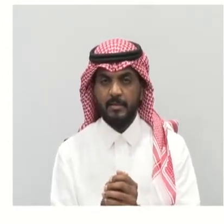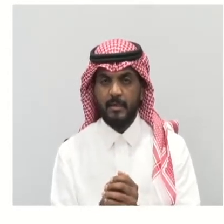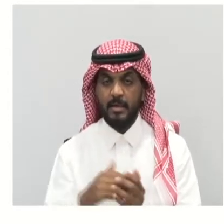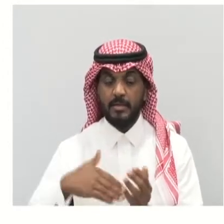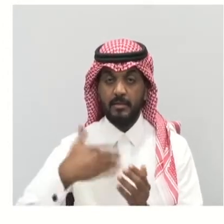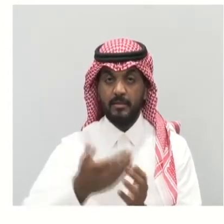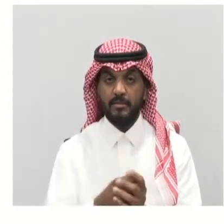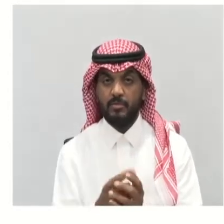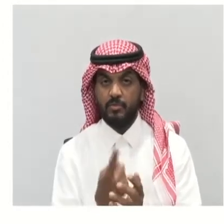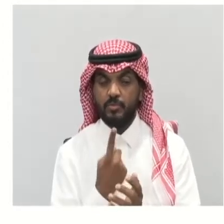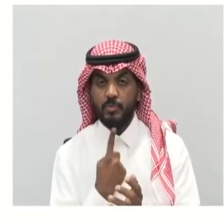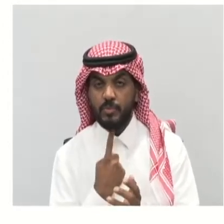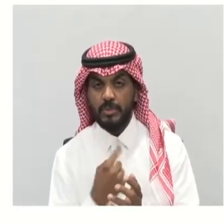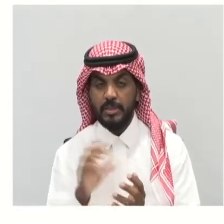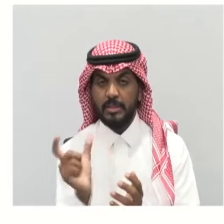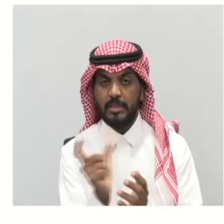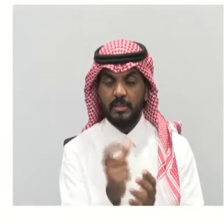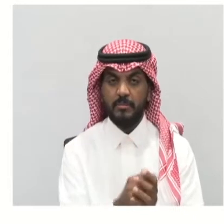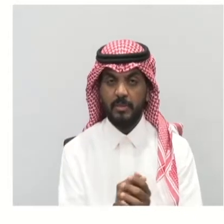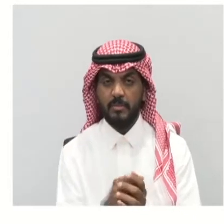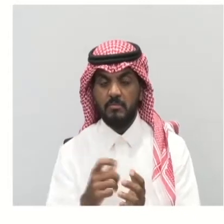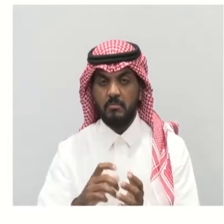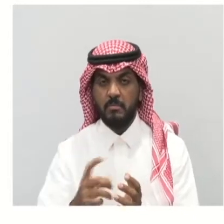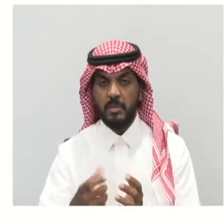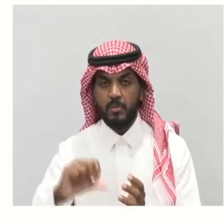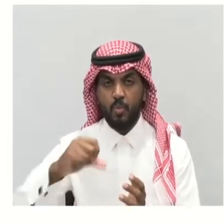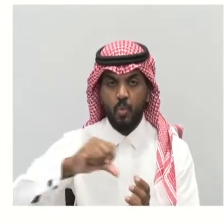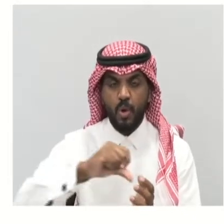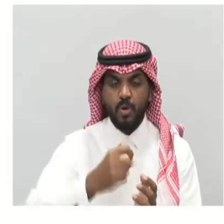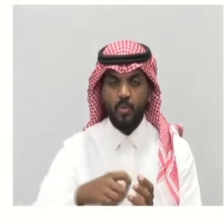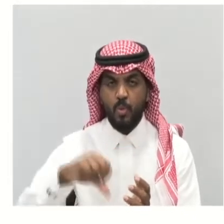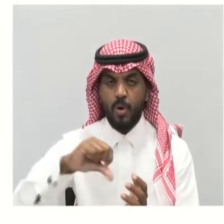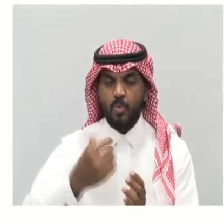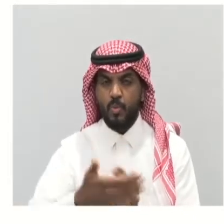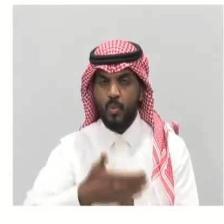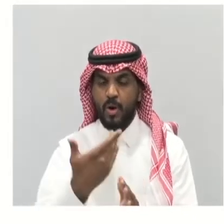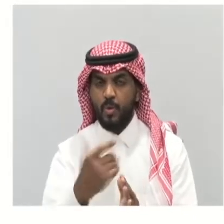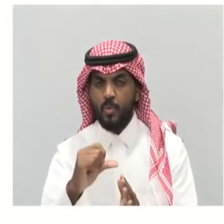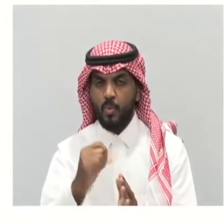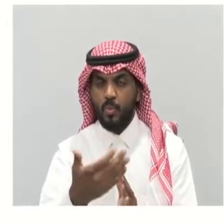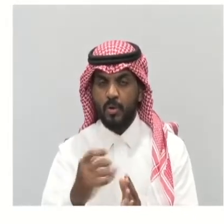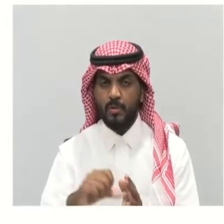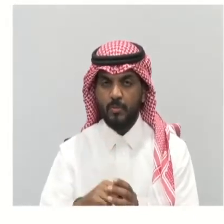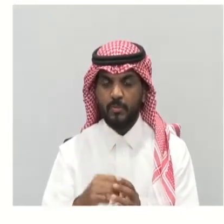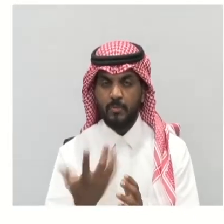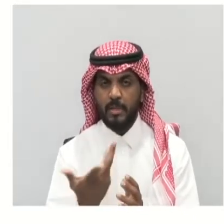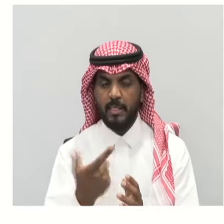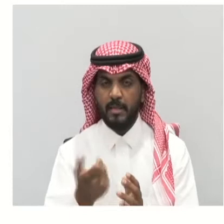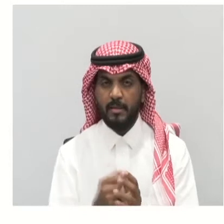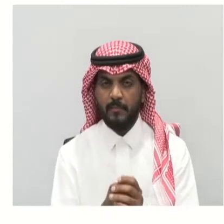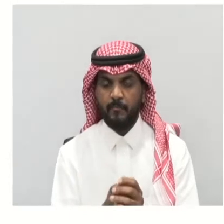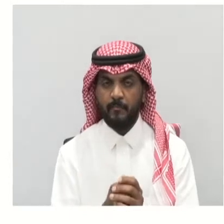أيضا يريد كلمات بها مد بالواو، والحرف الذي يسبق حرف المد الواو تكون حركته